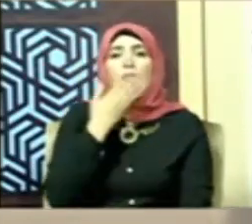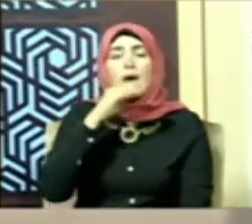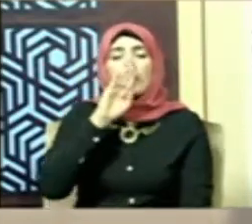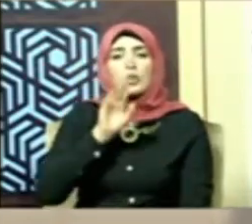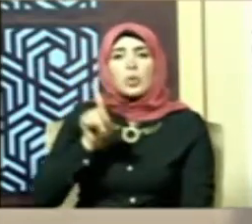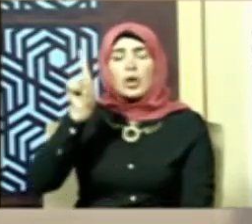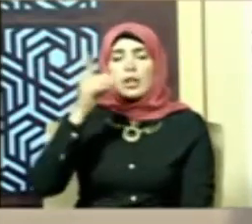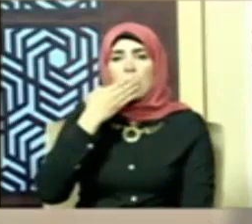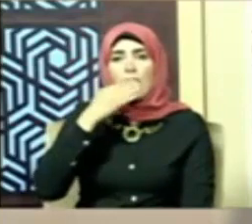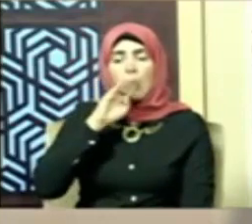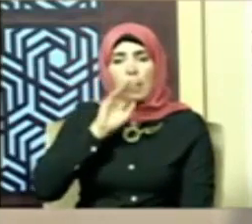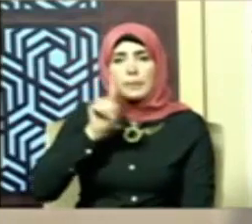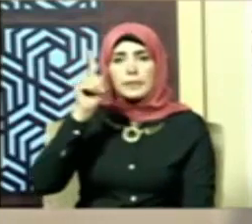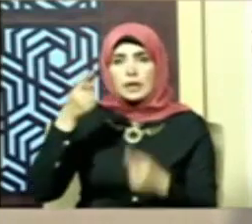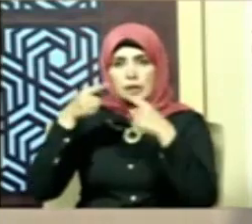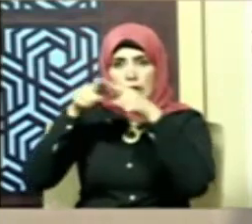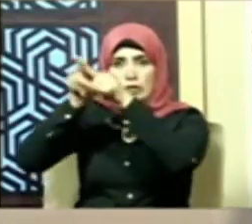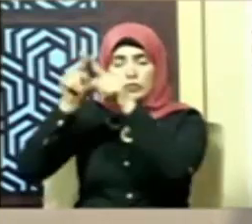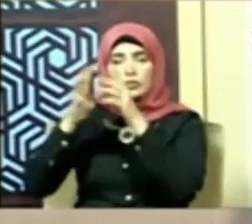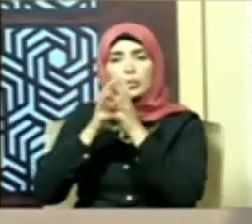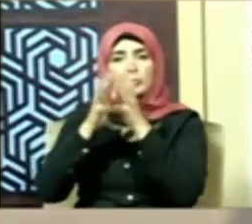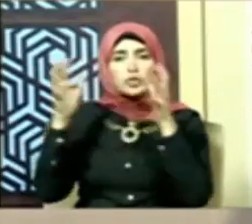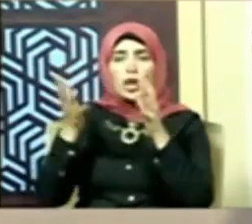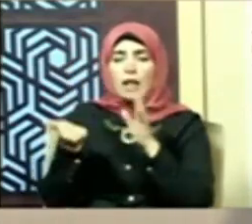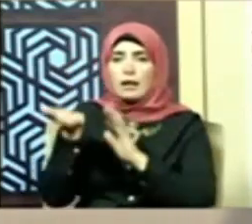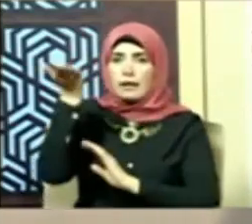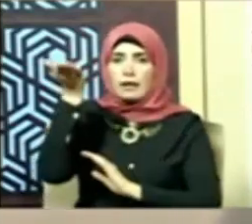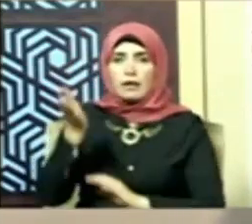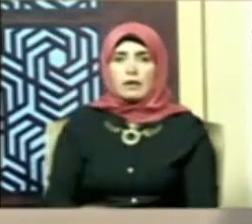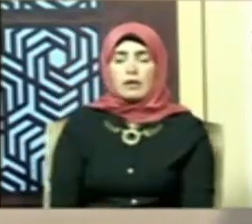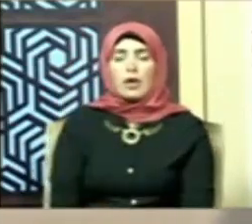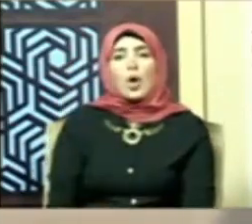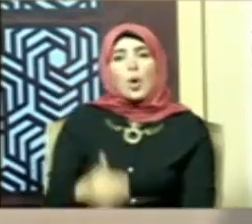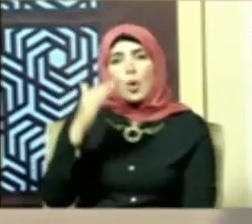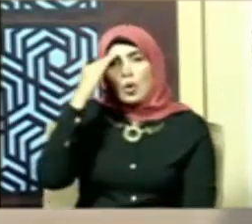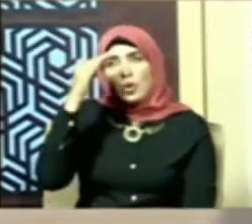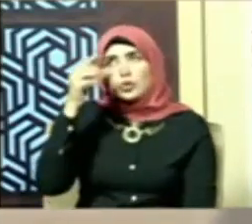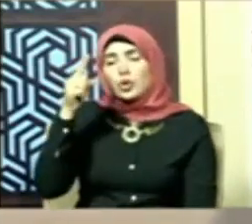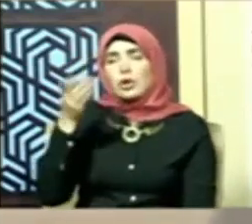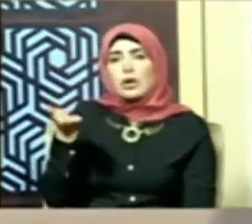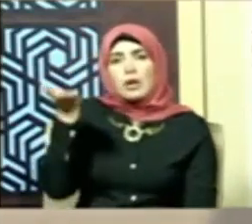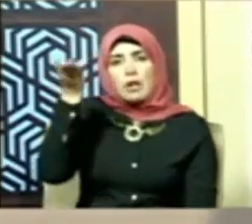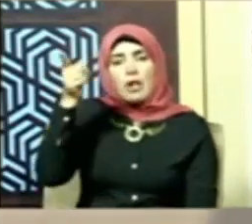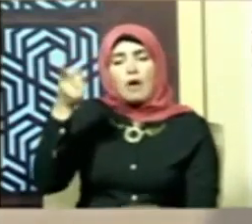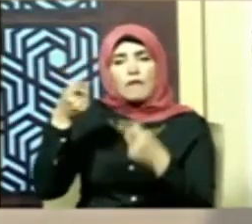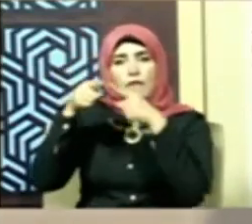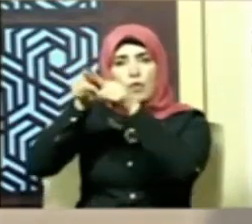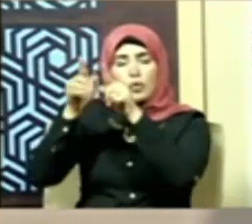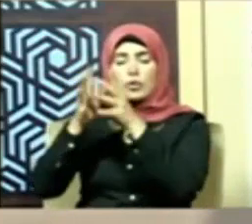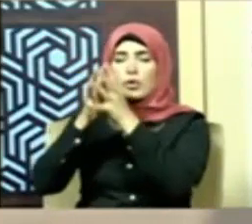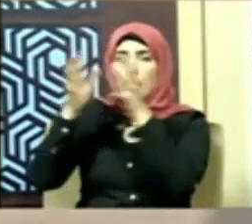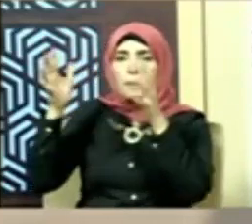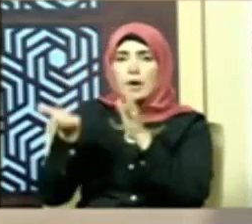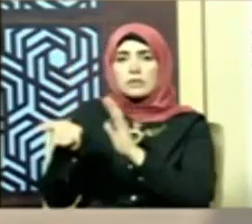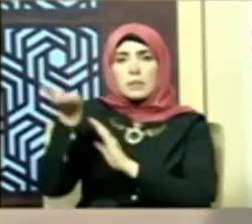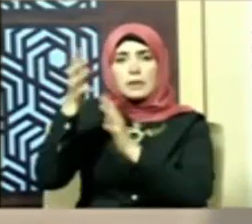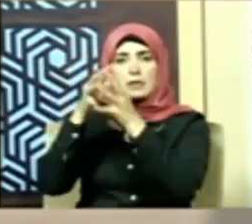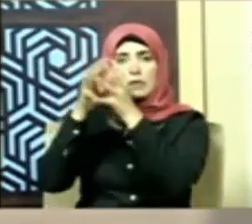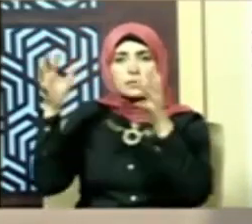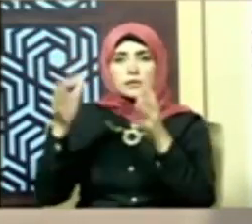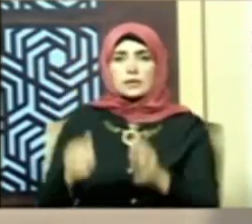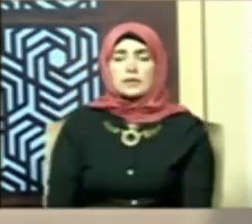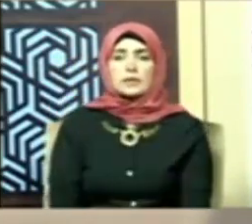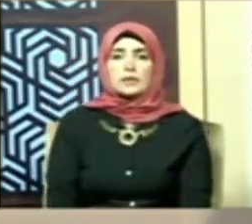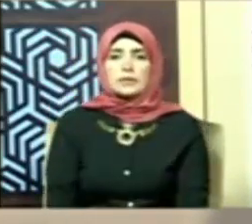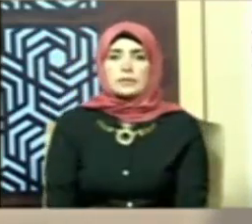أحمدك اللهم حمدا يليق بجلالك، وأثني عليك ثناء يليق